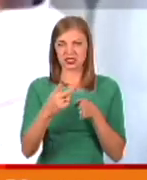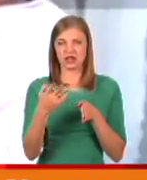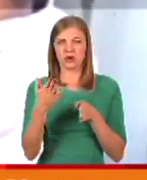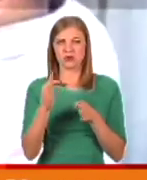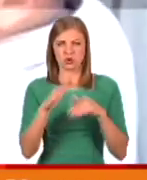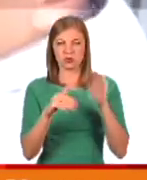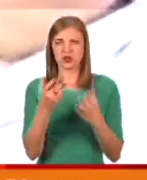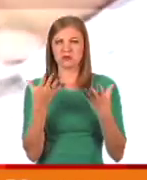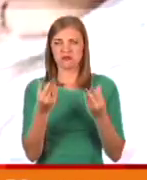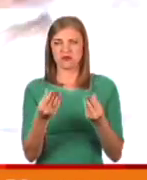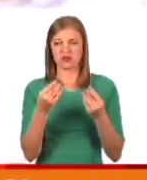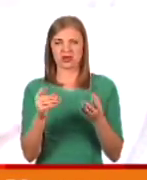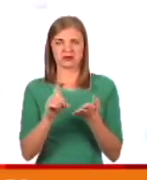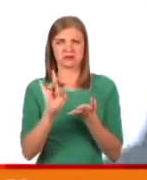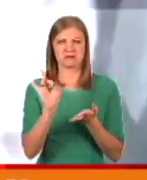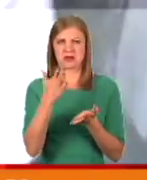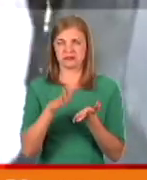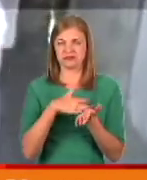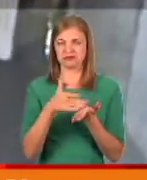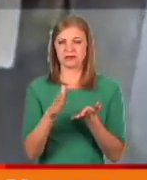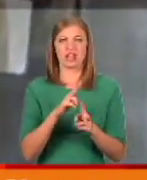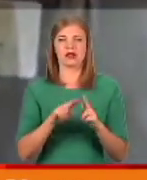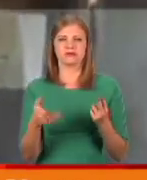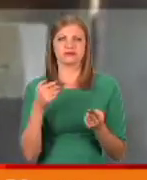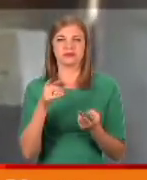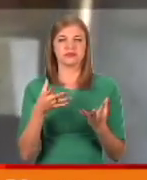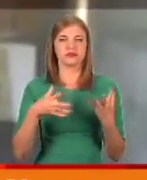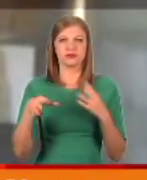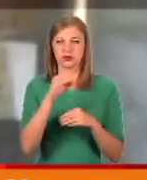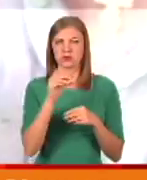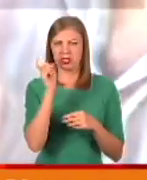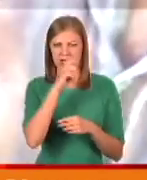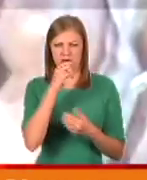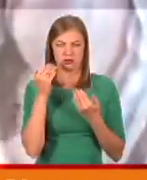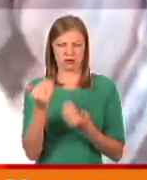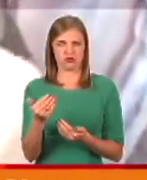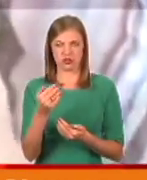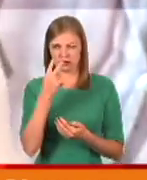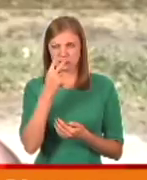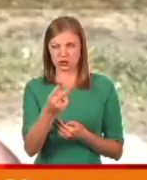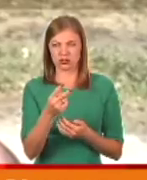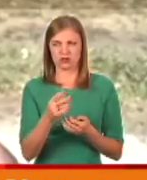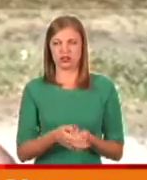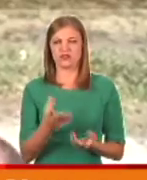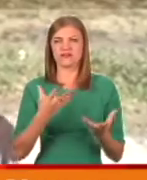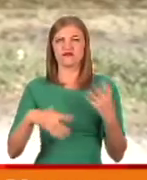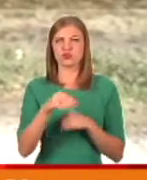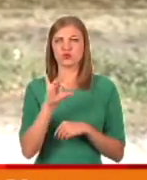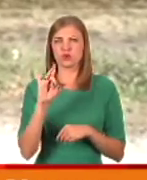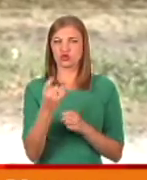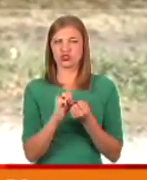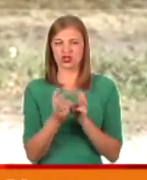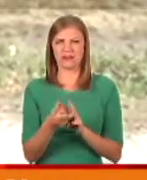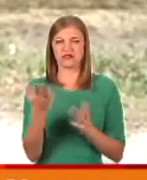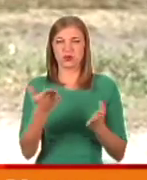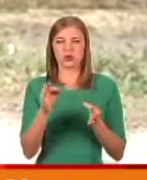Руки от мокрі, блістять, от все блеск. Это все вот она, все кислота. Смотрите, какие объемы. Все ржавеет, все